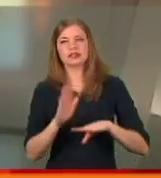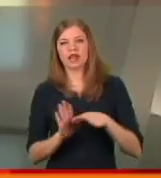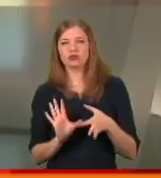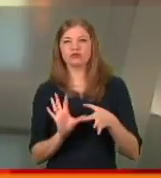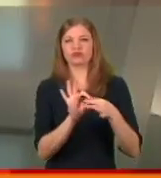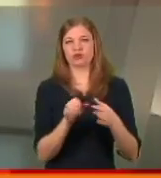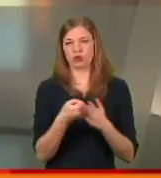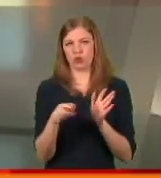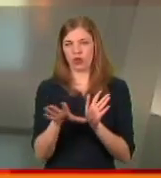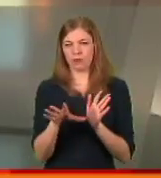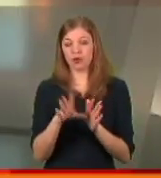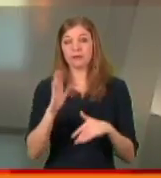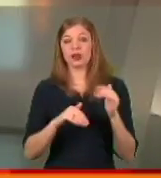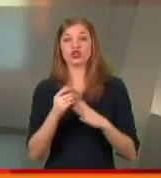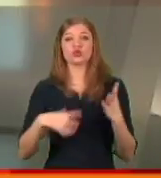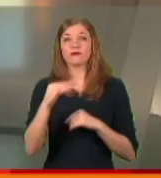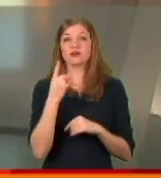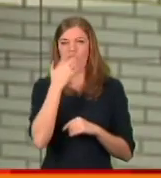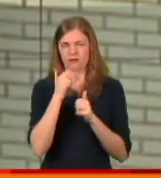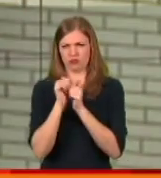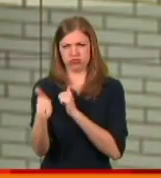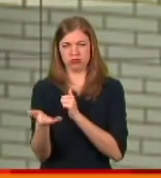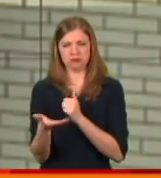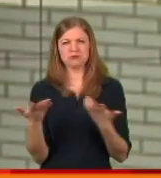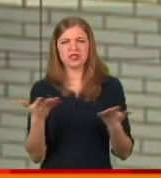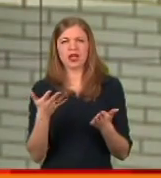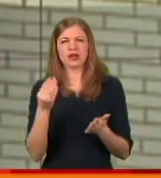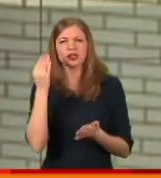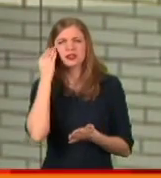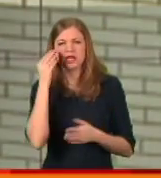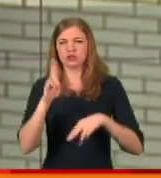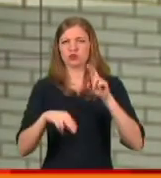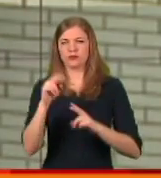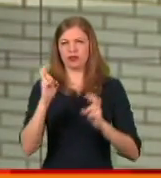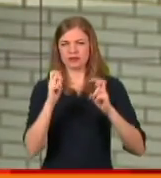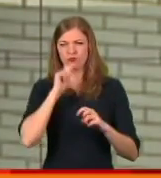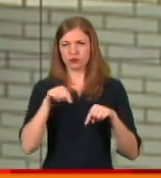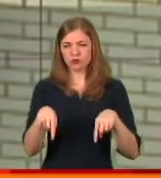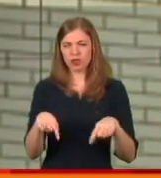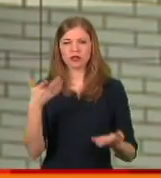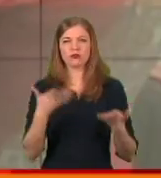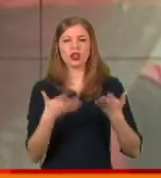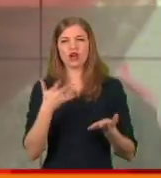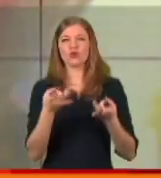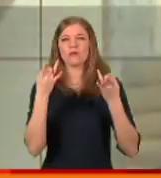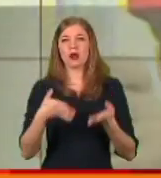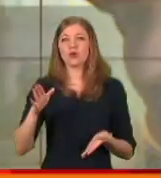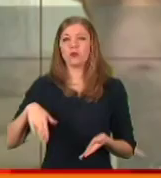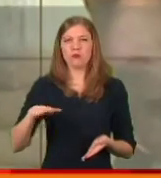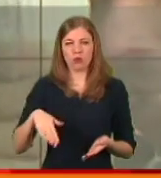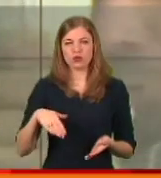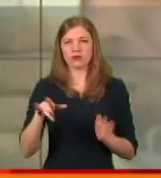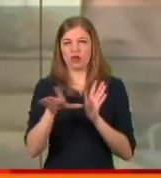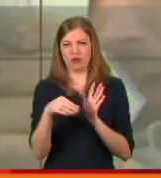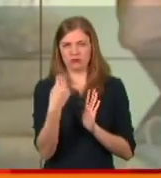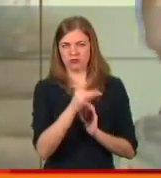до електромереж. Ледь не вся Африка попереду. Ну який сенс інвесторам будувати завод в Україні, якщо банально потім на нього